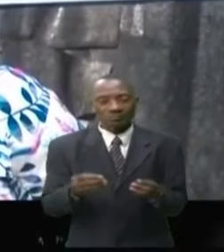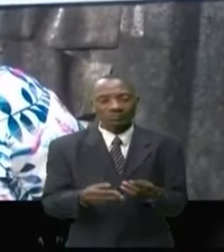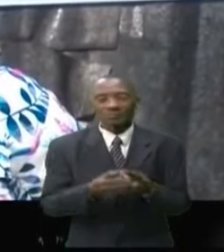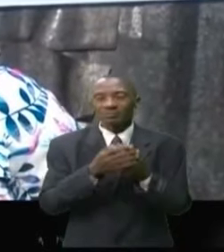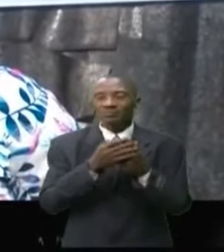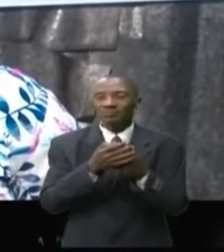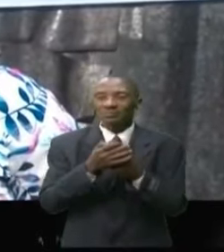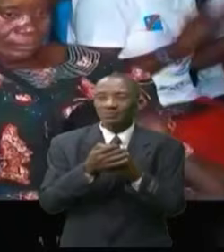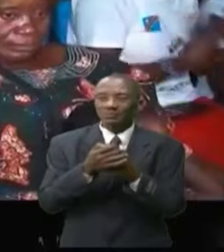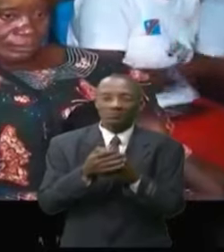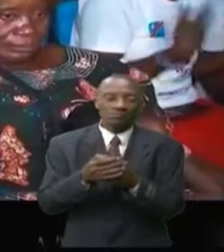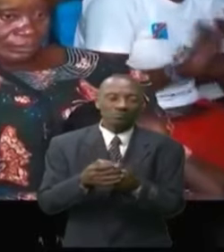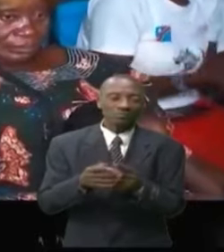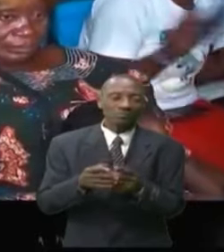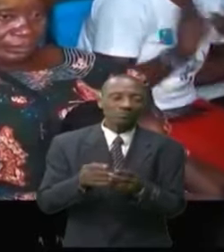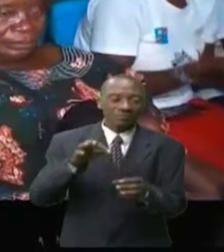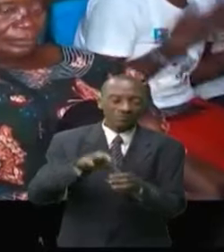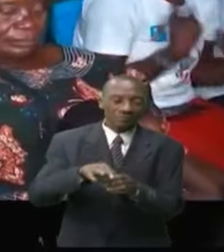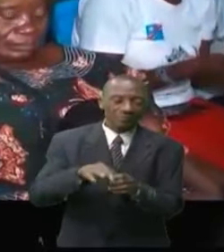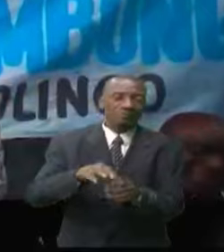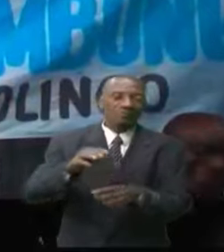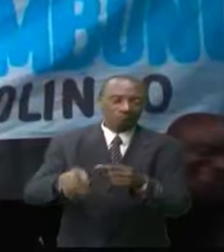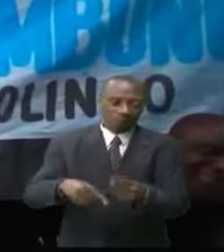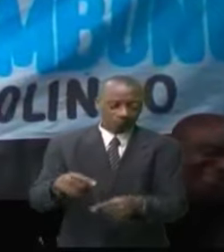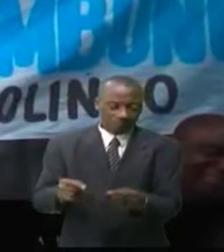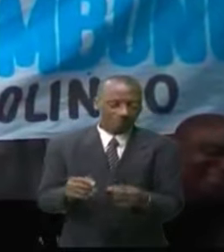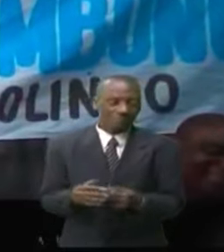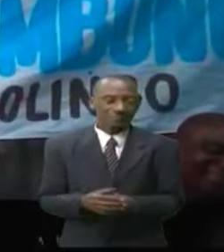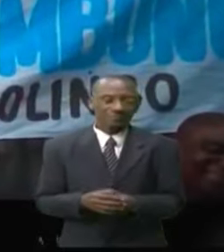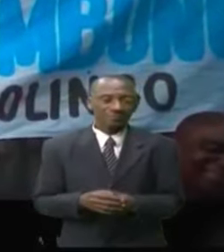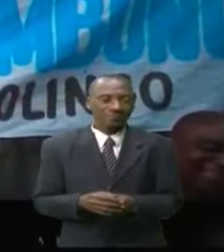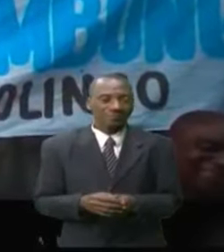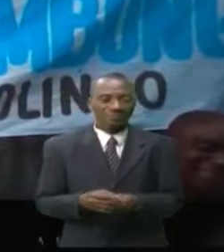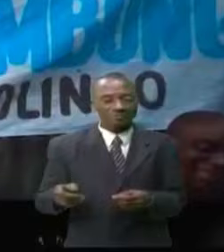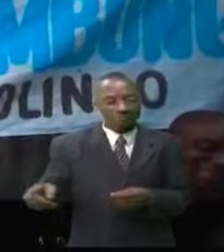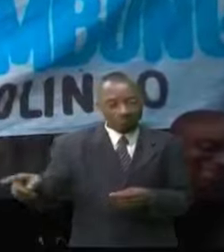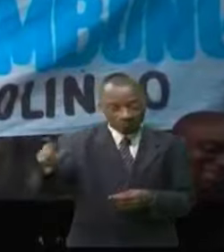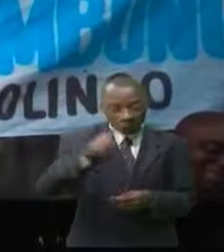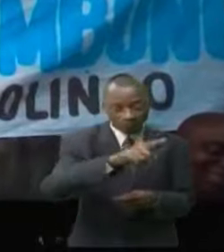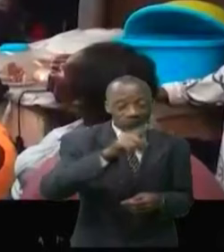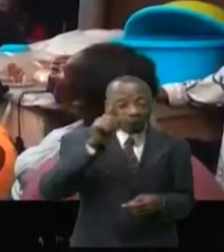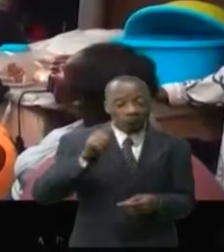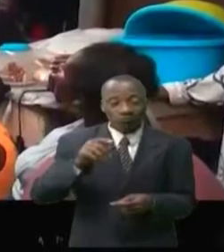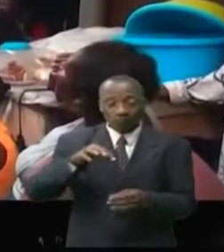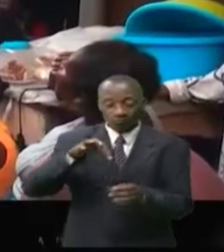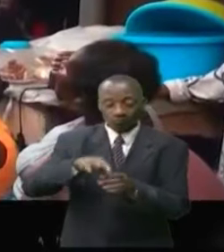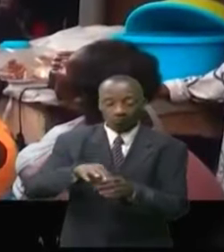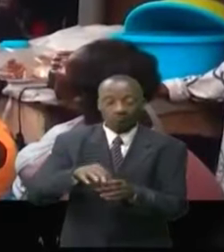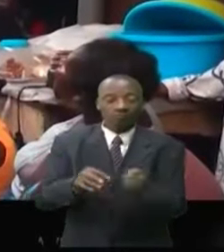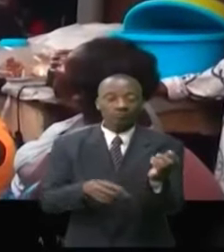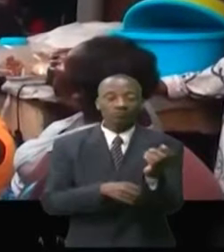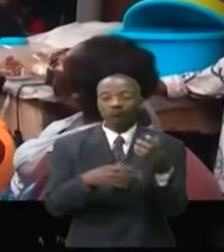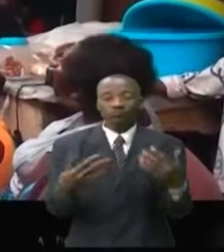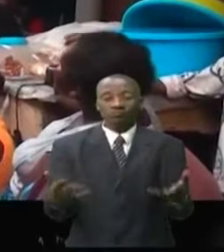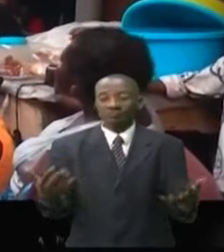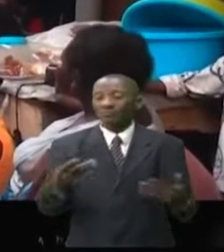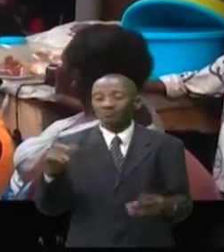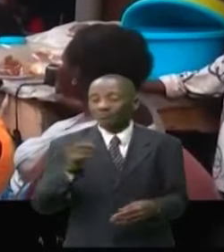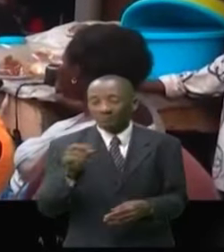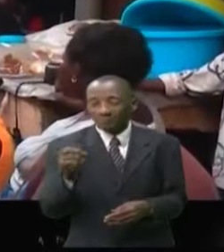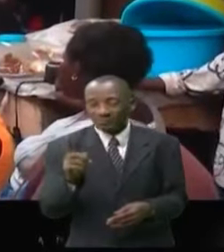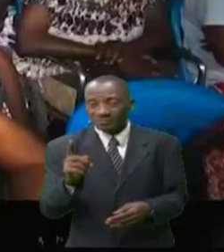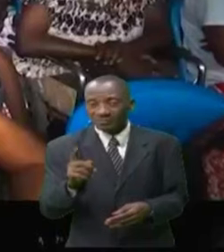première étape dans la commune de Kitambo les foyer social où elle a échangé avec les personnes vulnérables et vivants avec handicap